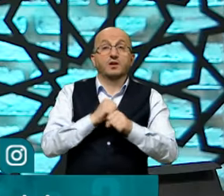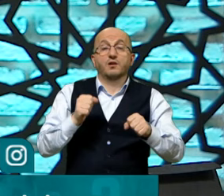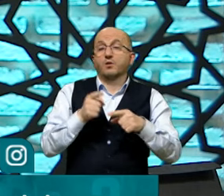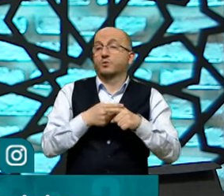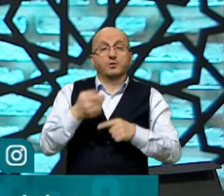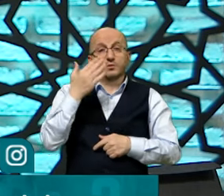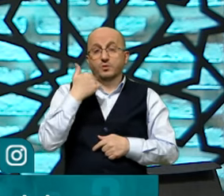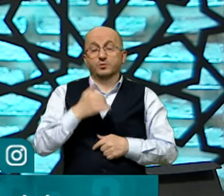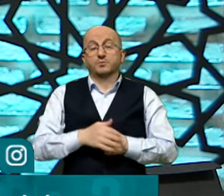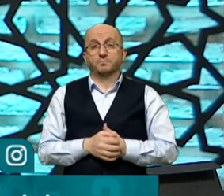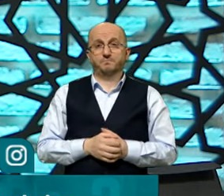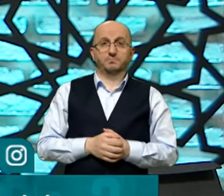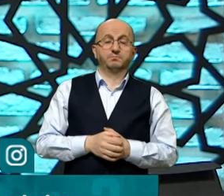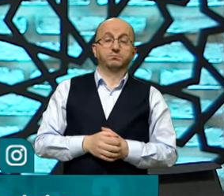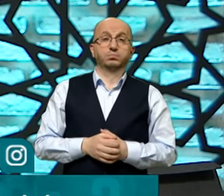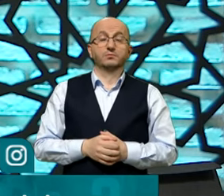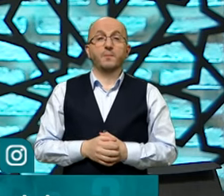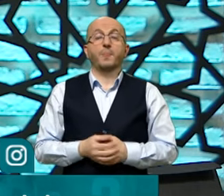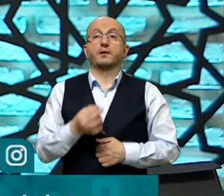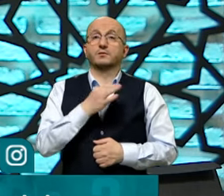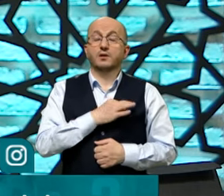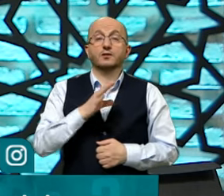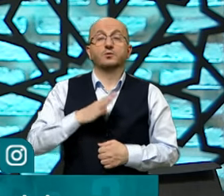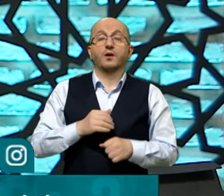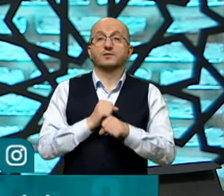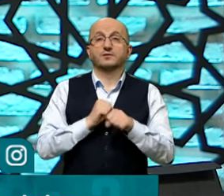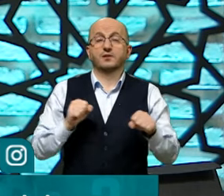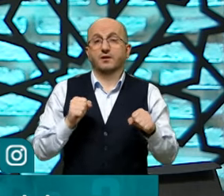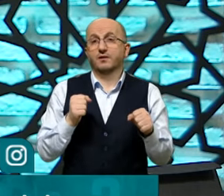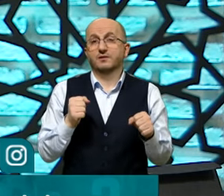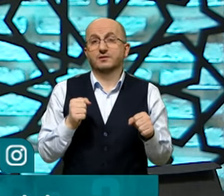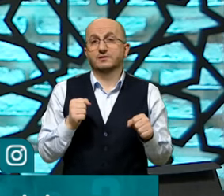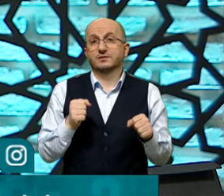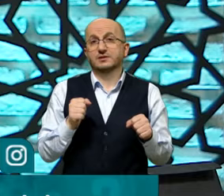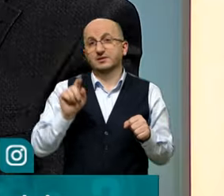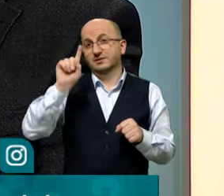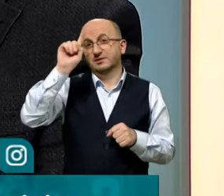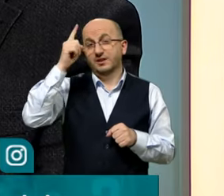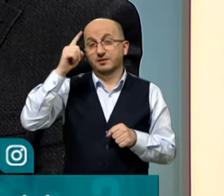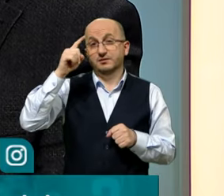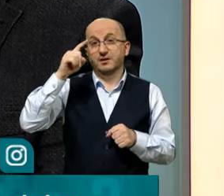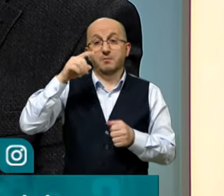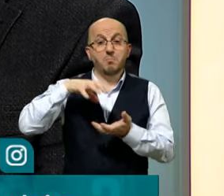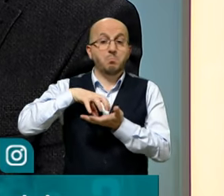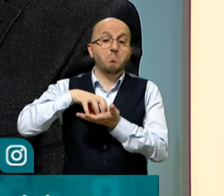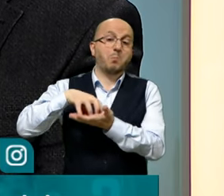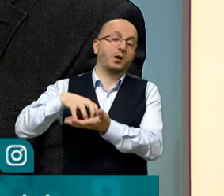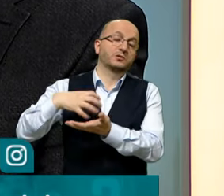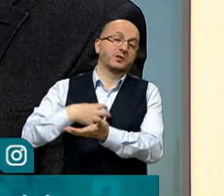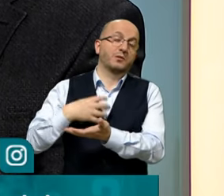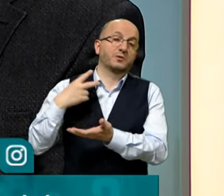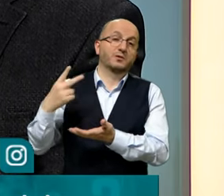ortaklığı yoktur kar var zarar yok kar var zarar tek tarafta zararsa ve başarmaya sahibine aittir